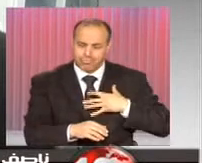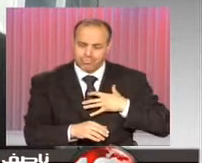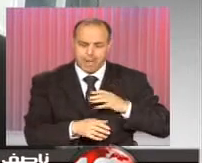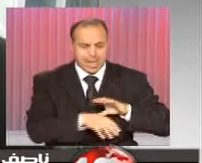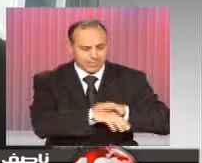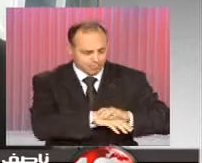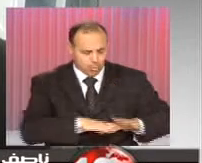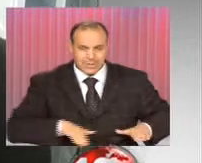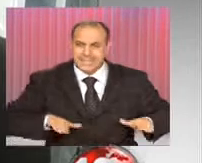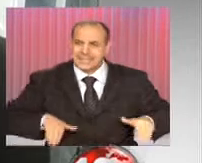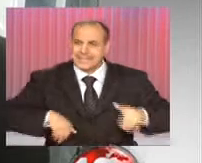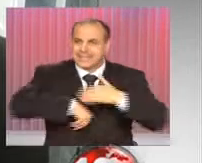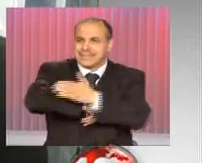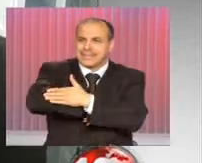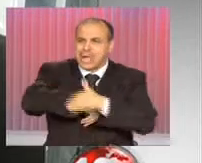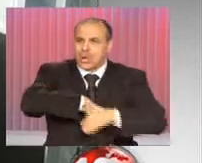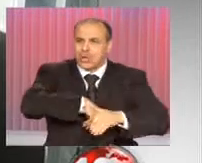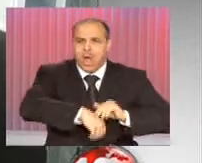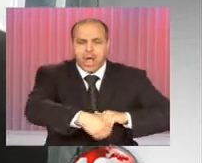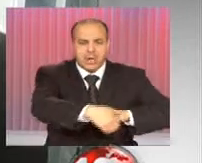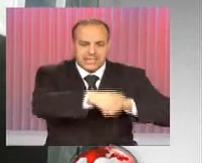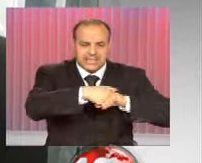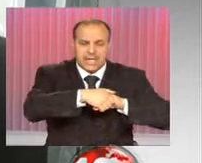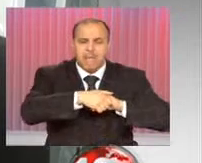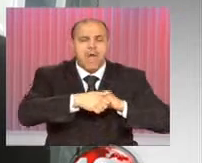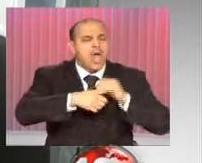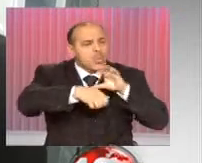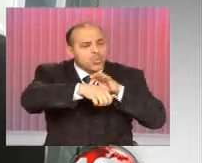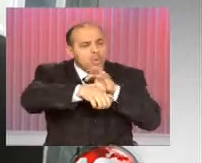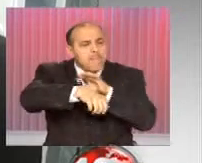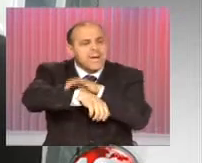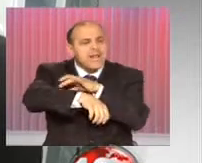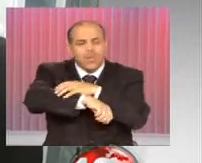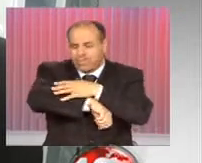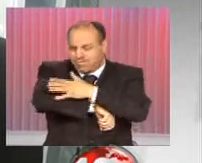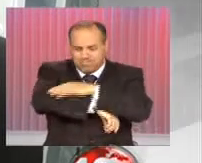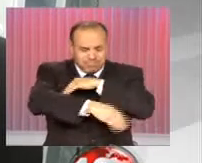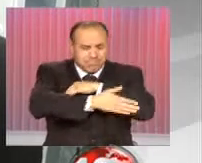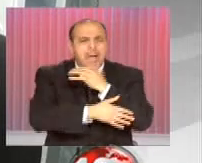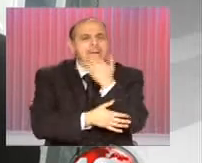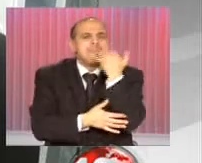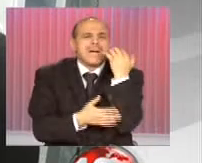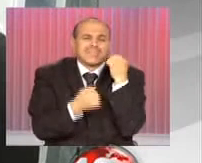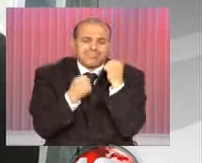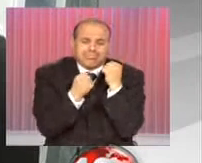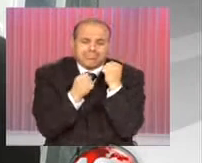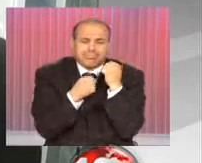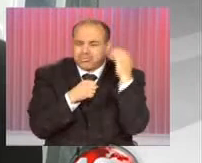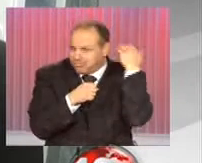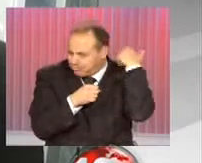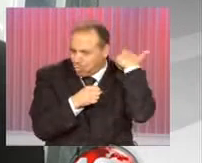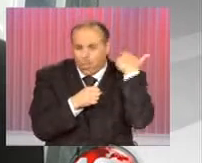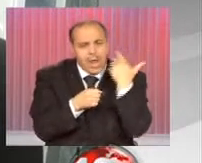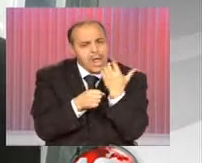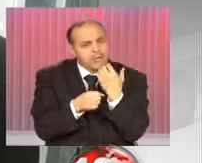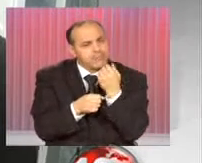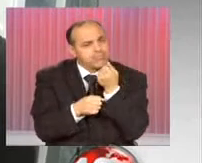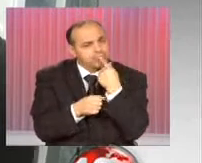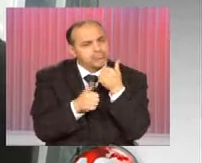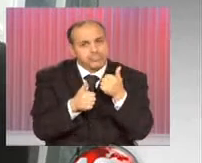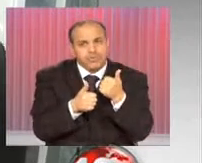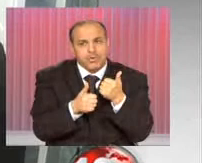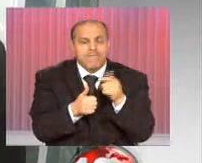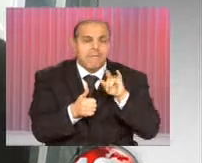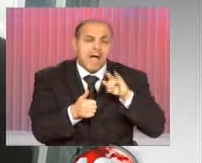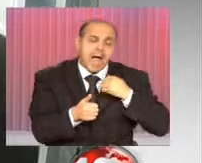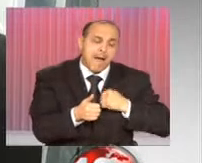السجين، يساهم في معالجة كل الأمراض المفاصل والبرد والروماتيزم، وعندنا